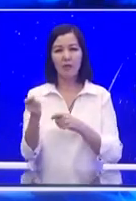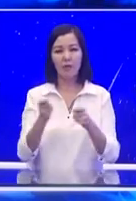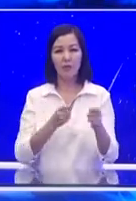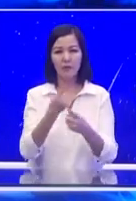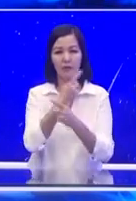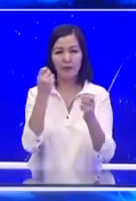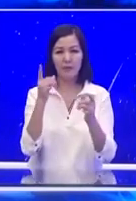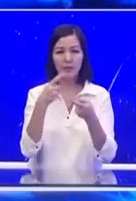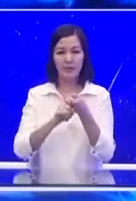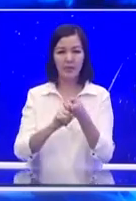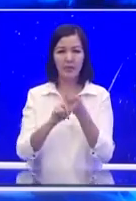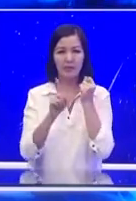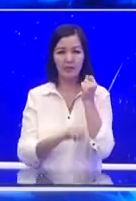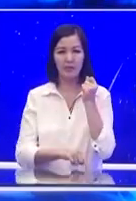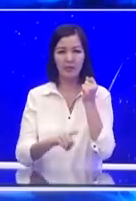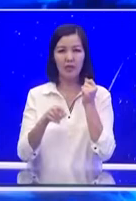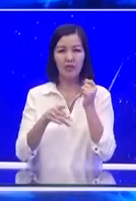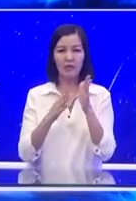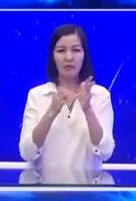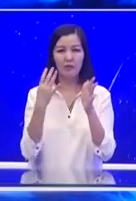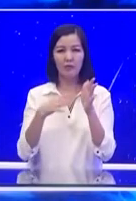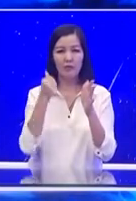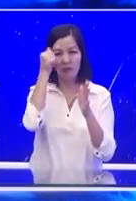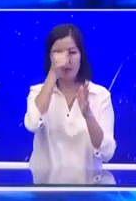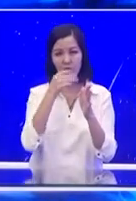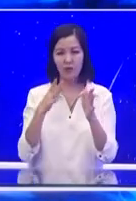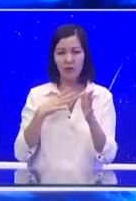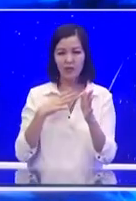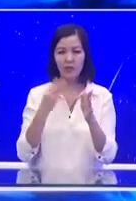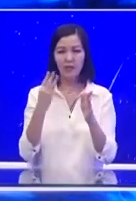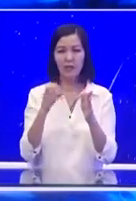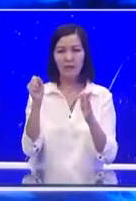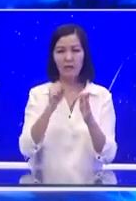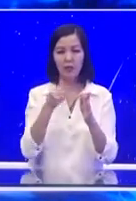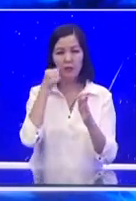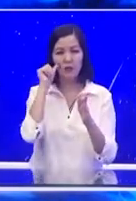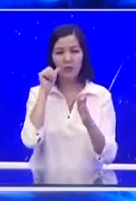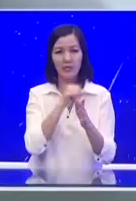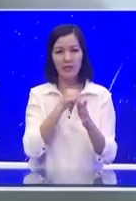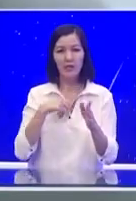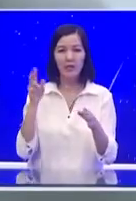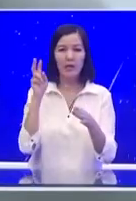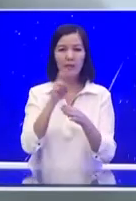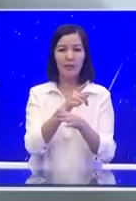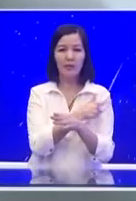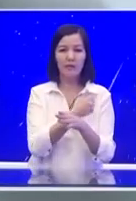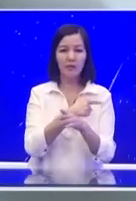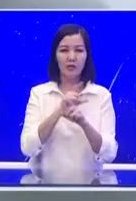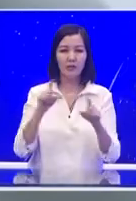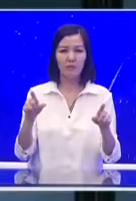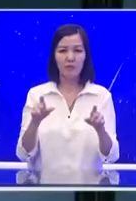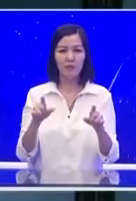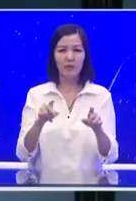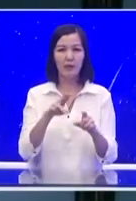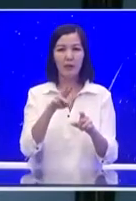последняя заразившаяся – это женщина 1950 года рождения. Вчера, 3 апреля, она самостоятельно обратилась в фильтр